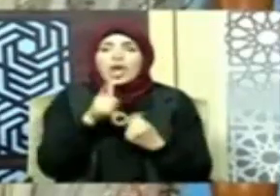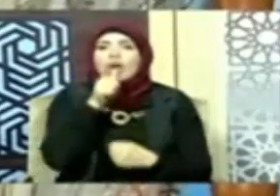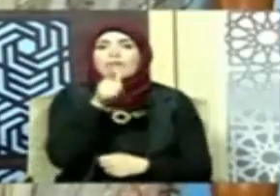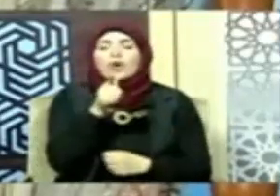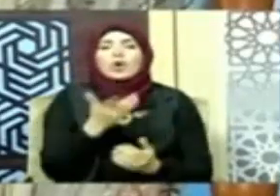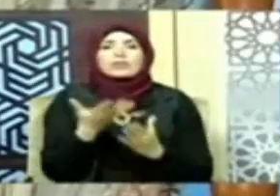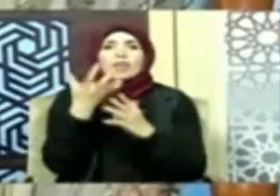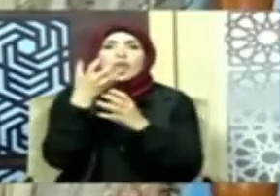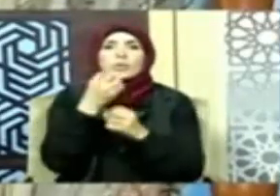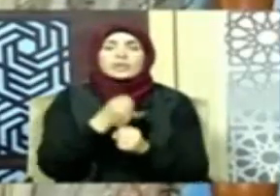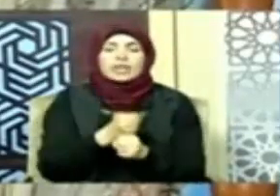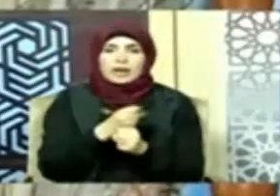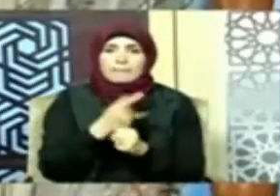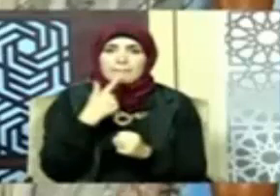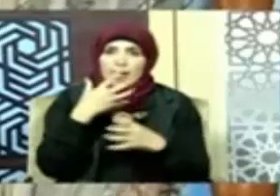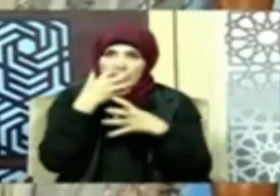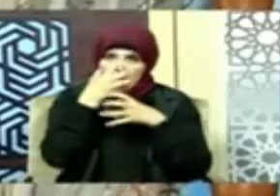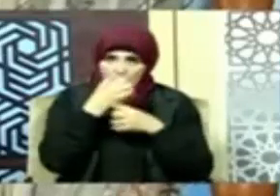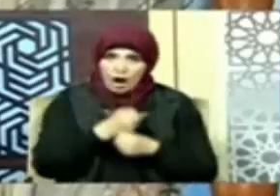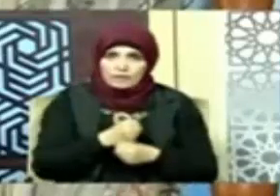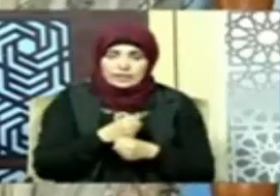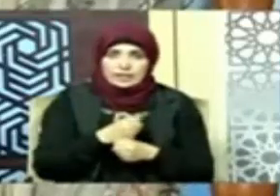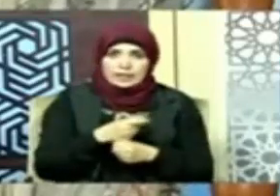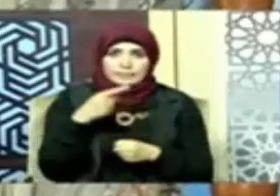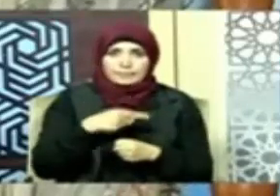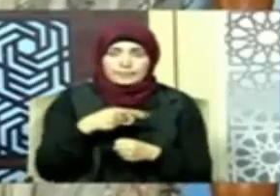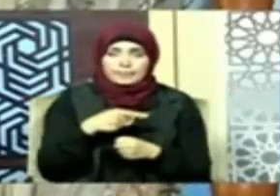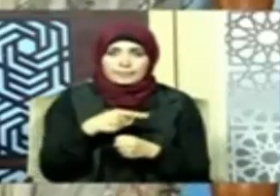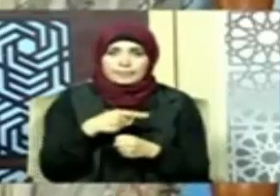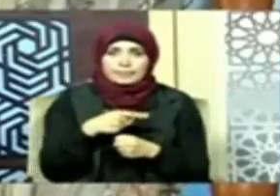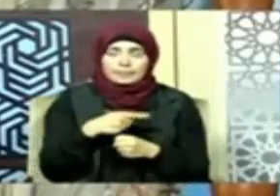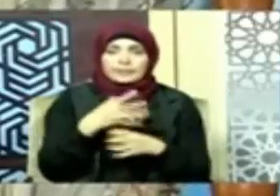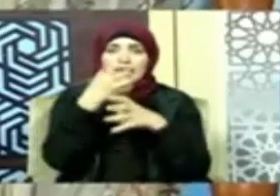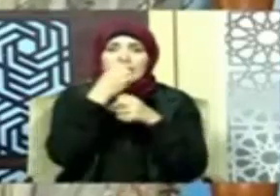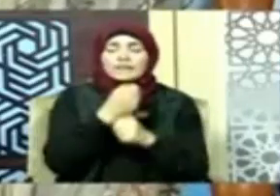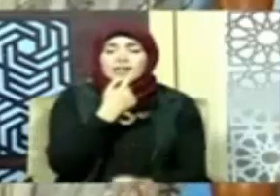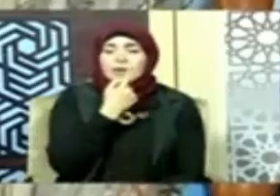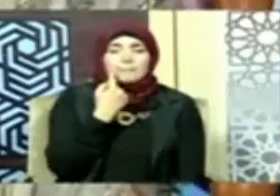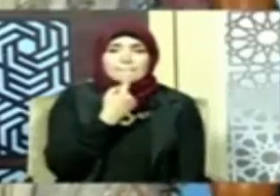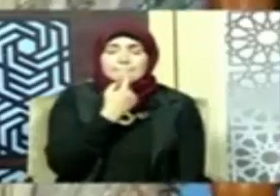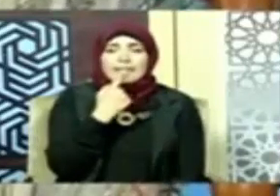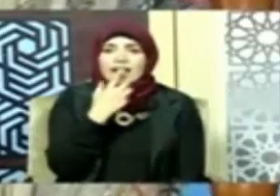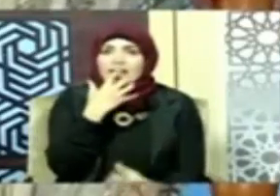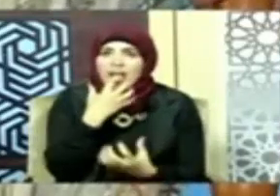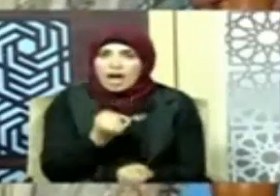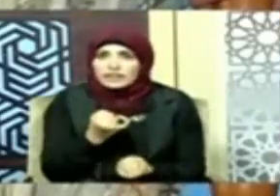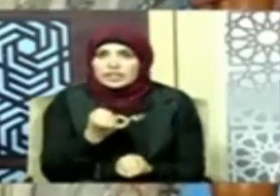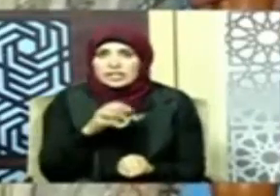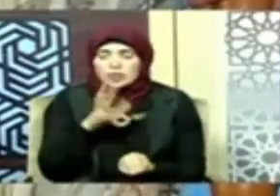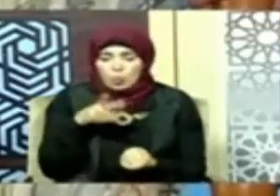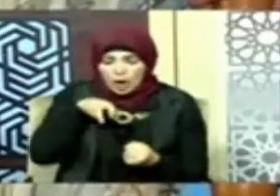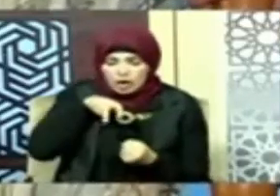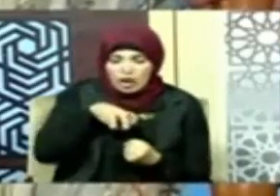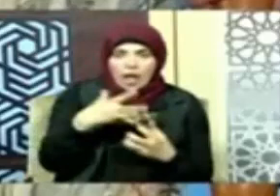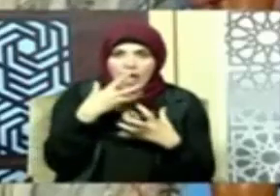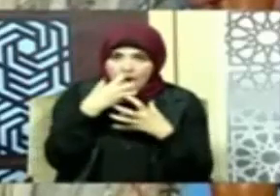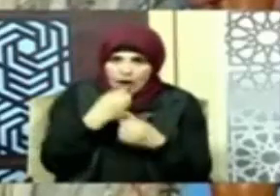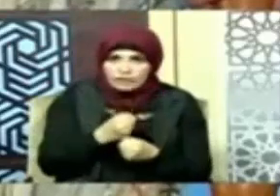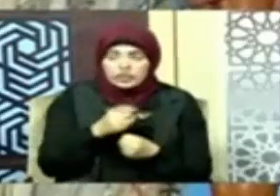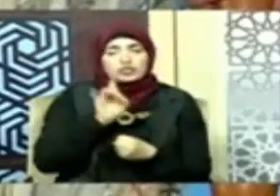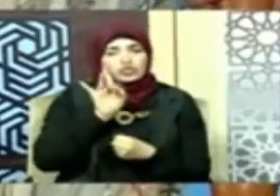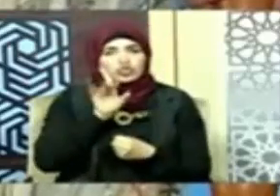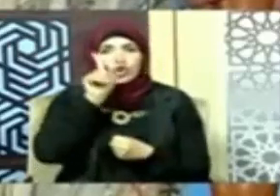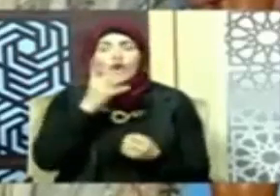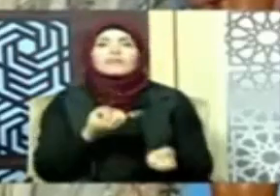من حفظ ما بين لحييه أي ما بين فكيه وما بين فخذيه أضمن له